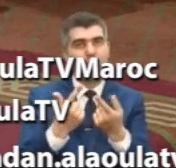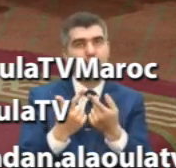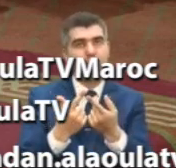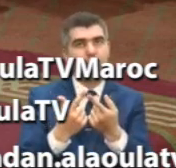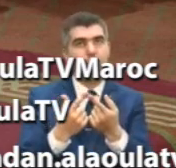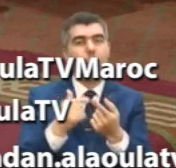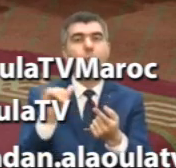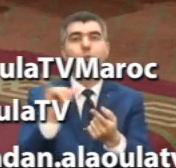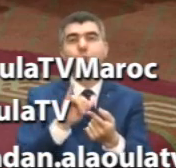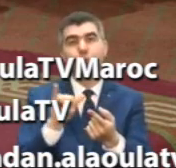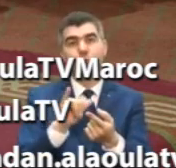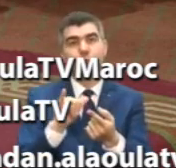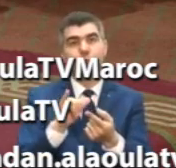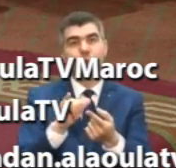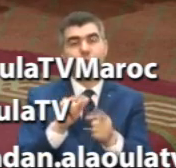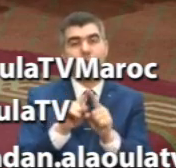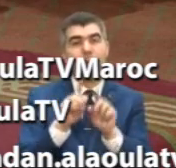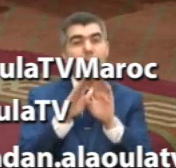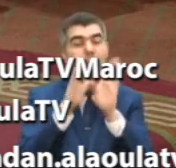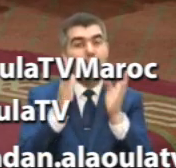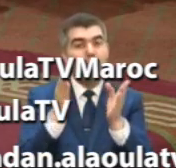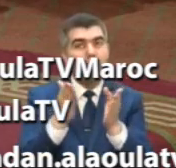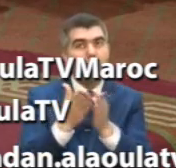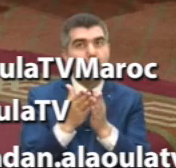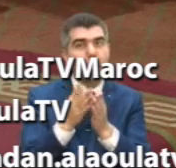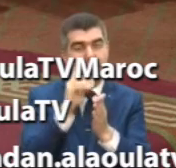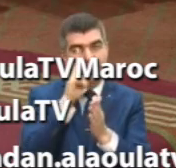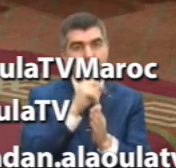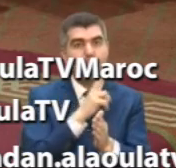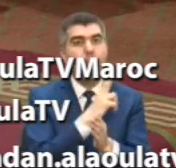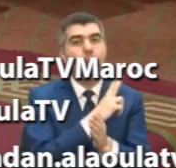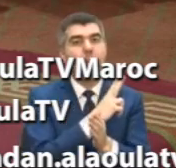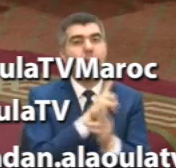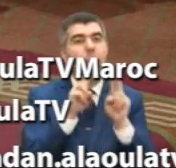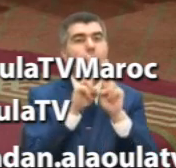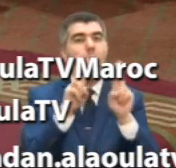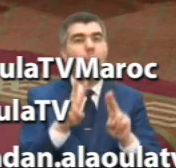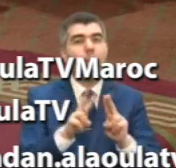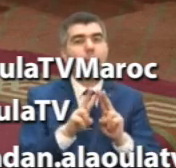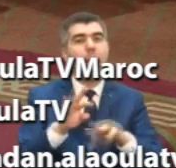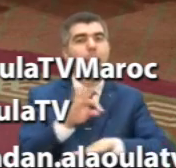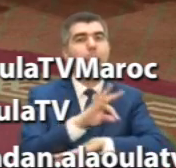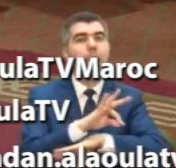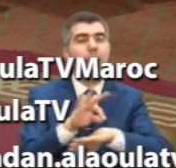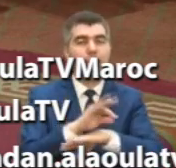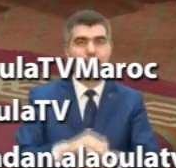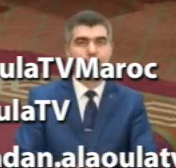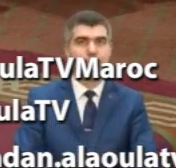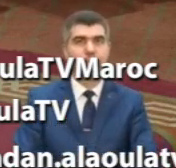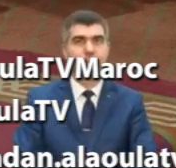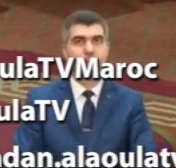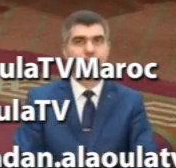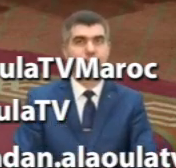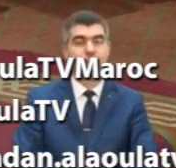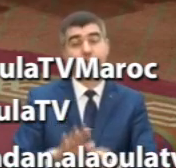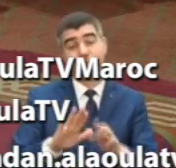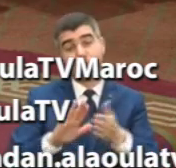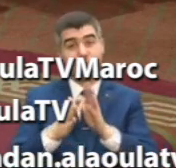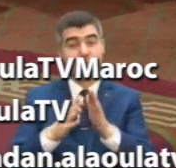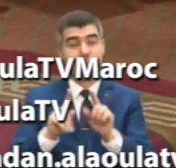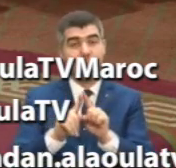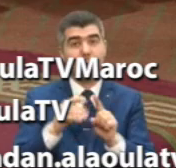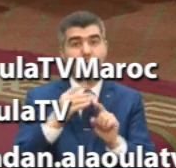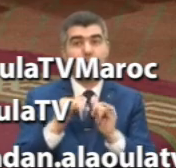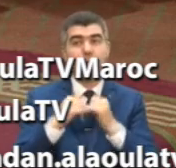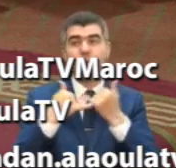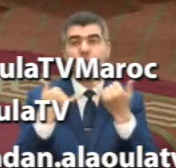ونقولكم شنو الاطار العام اللي وضعناهم فيه. اللي بغينا نقوله بان عد وزنا واحد العدد ديال مجالس